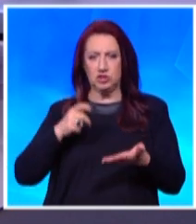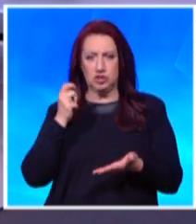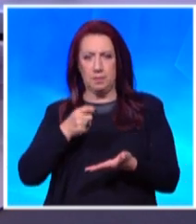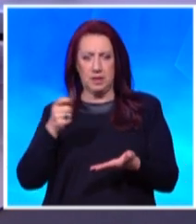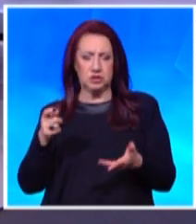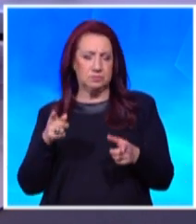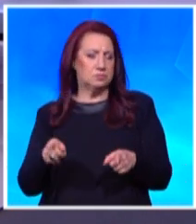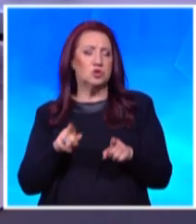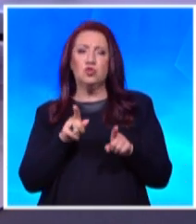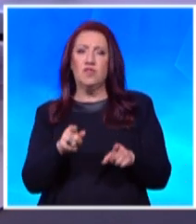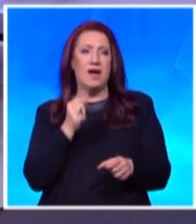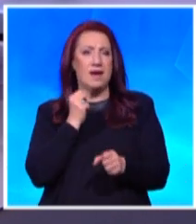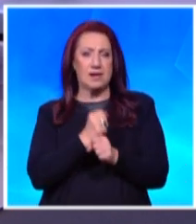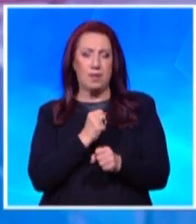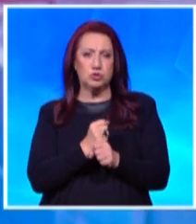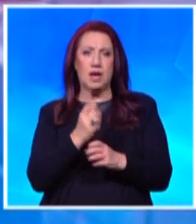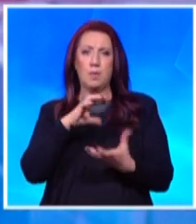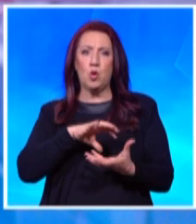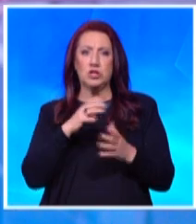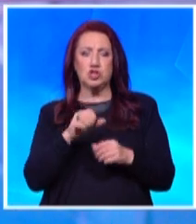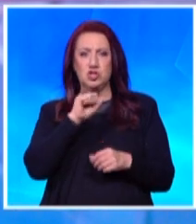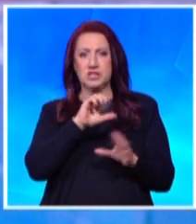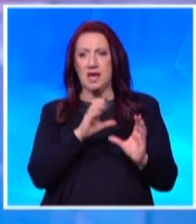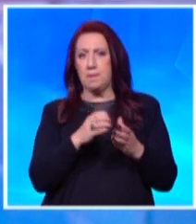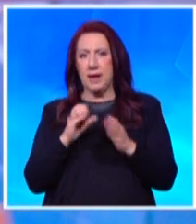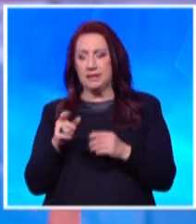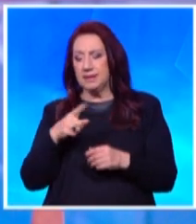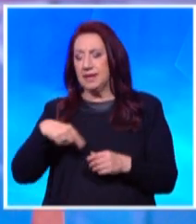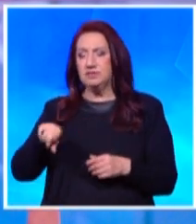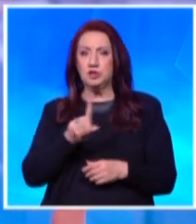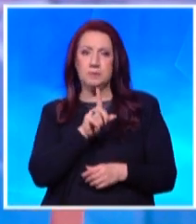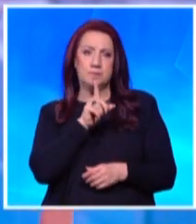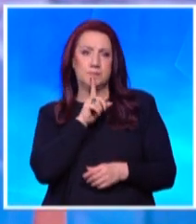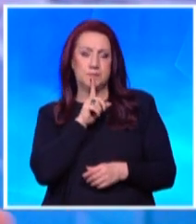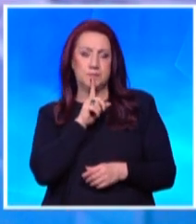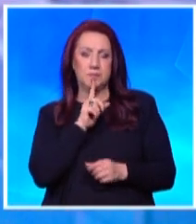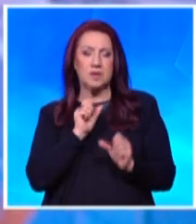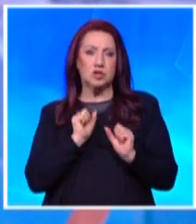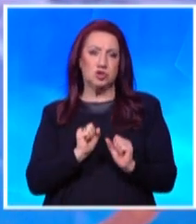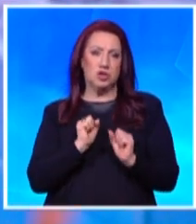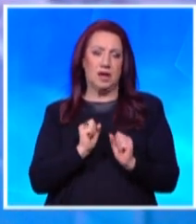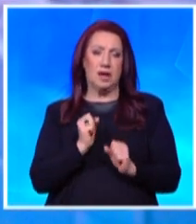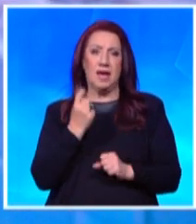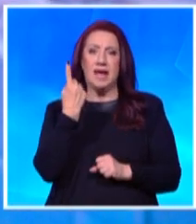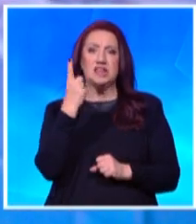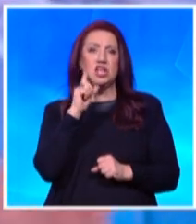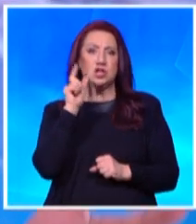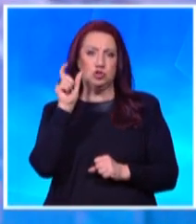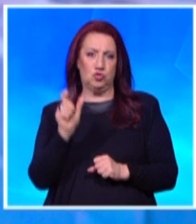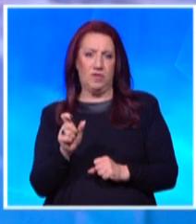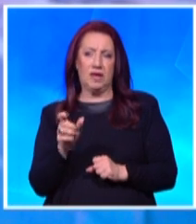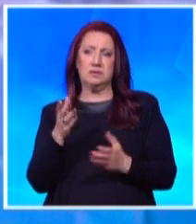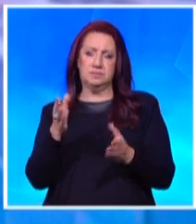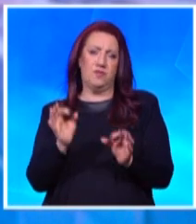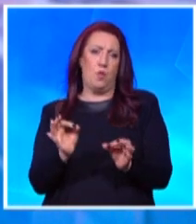това е ролята на политическите партии в парламента, които оглушително мълчат. И всички чакаме някакси един човек, случайно в момента се казва Асен Василев, може да се казва